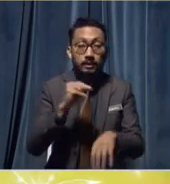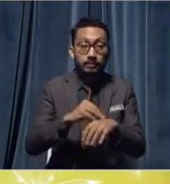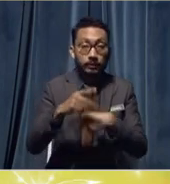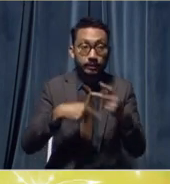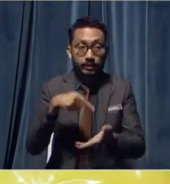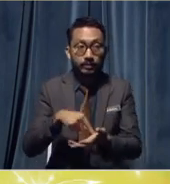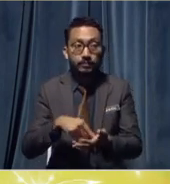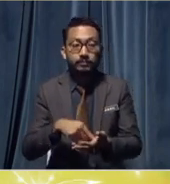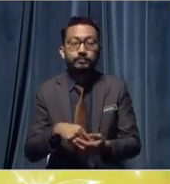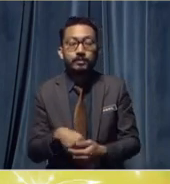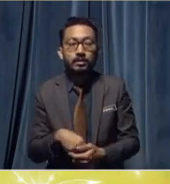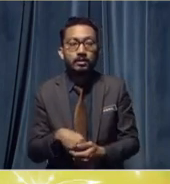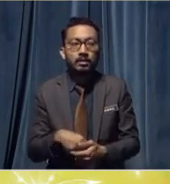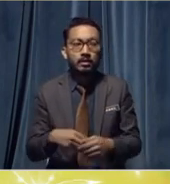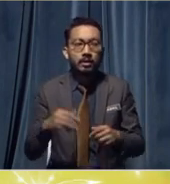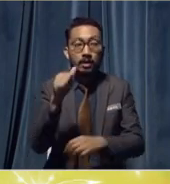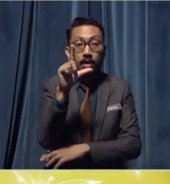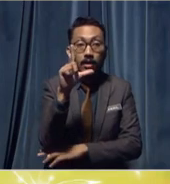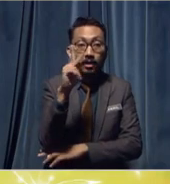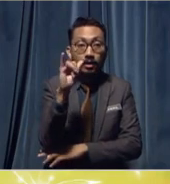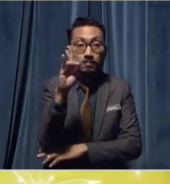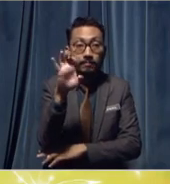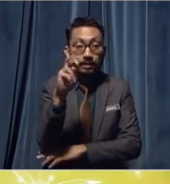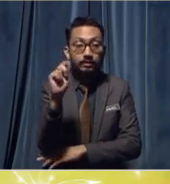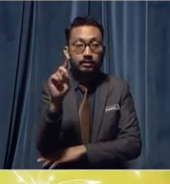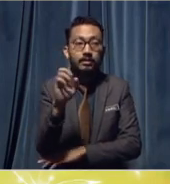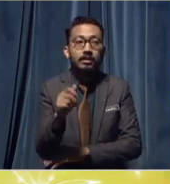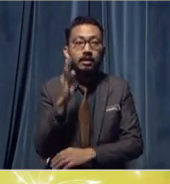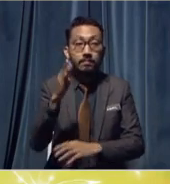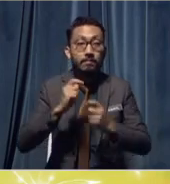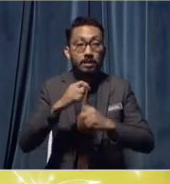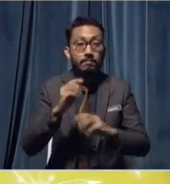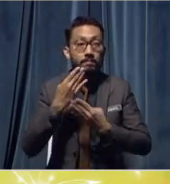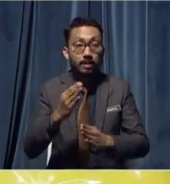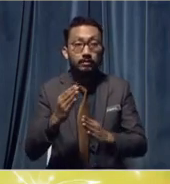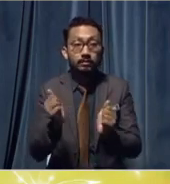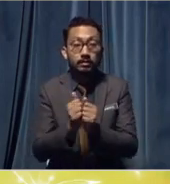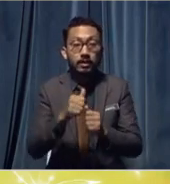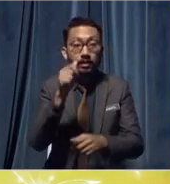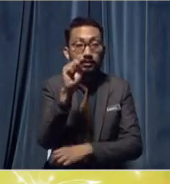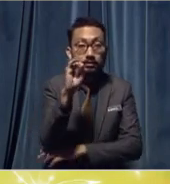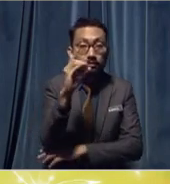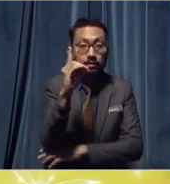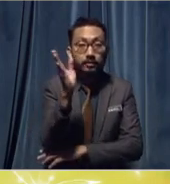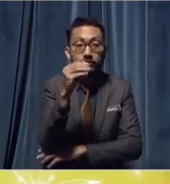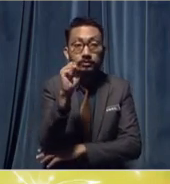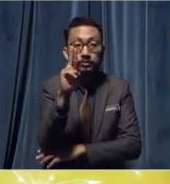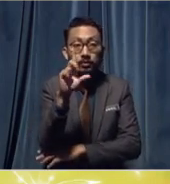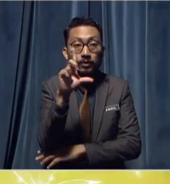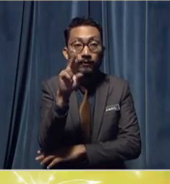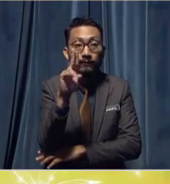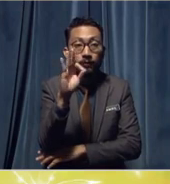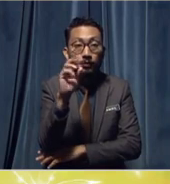alkil benzina akan bertindak balas dengan asid sulfurik pekat dan